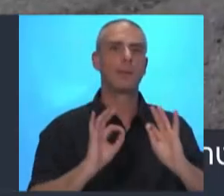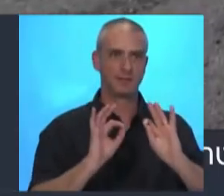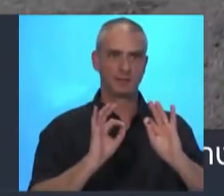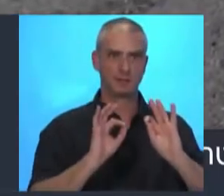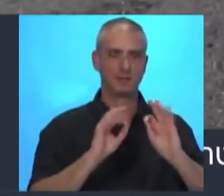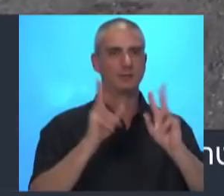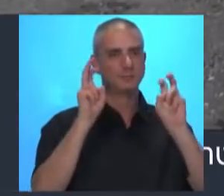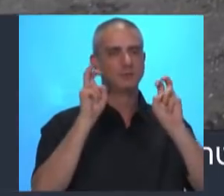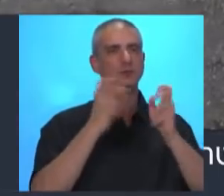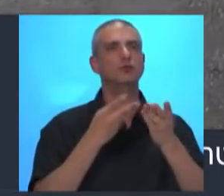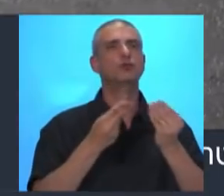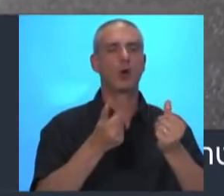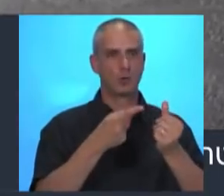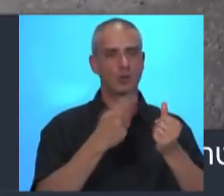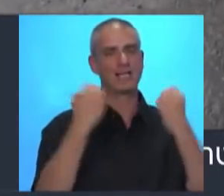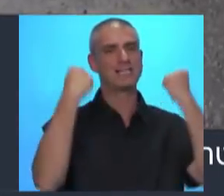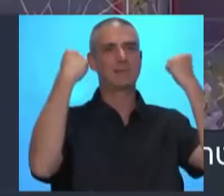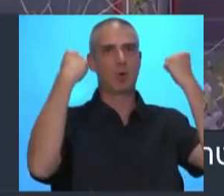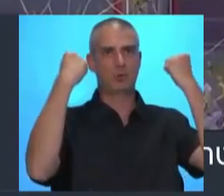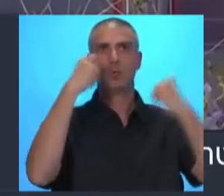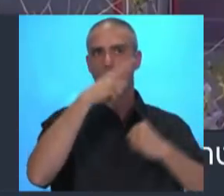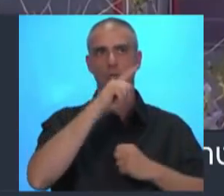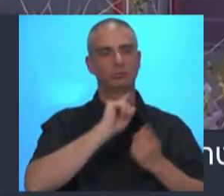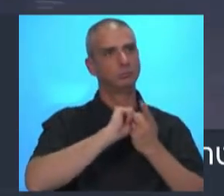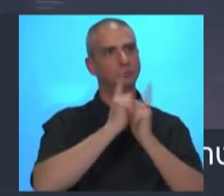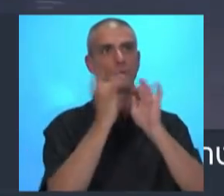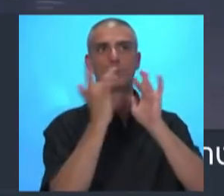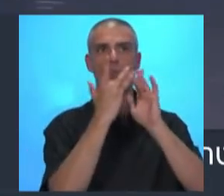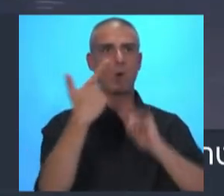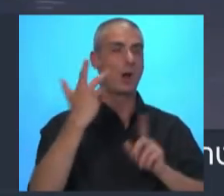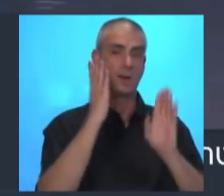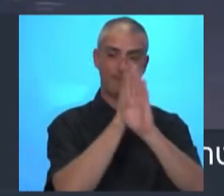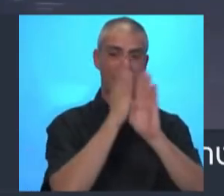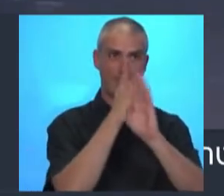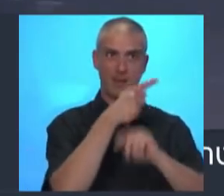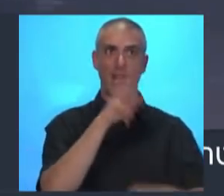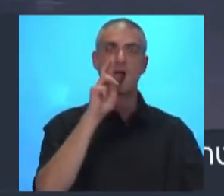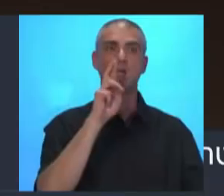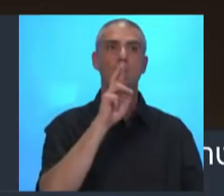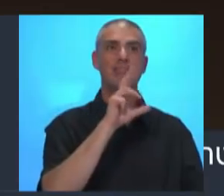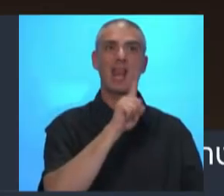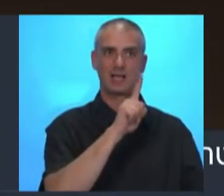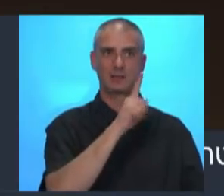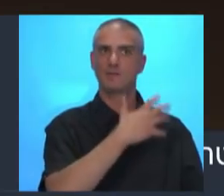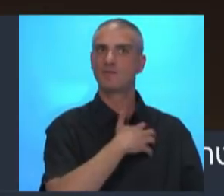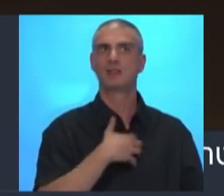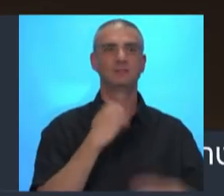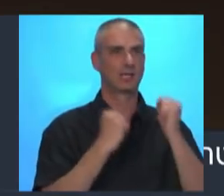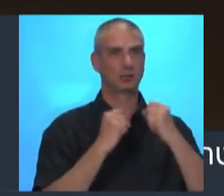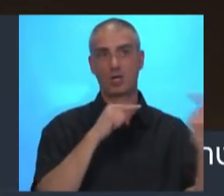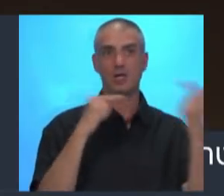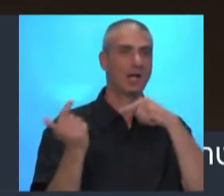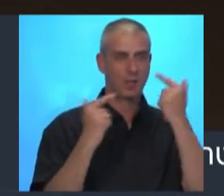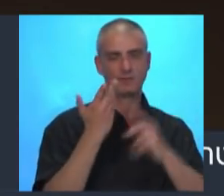למונח השחוק משהו גיבור. הוא שם את עצמו מול הקנה של המחבל רדואן לקדים, נפצע אנושות בחילופי האש